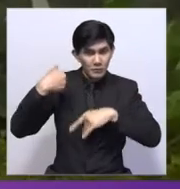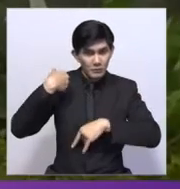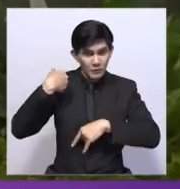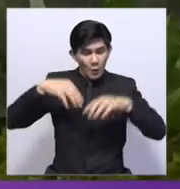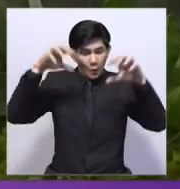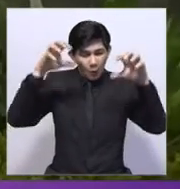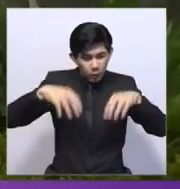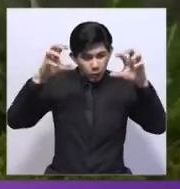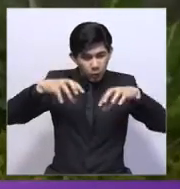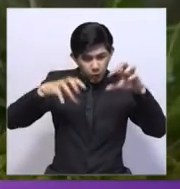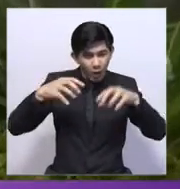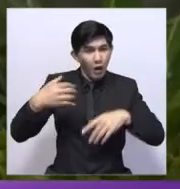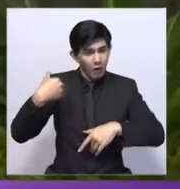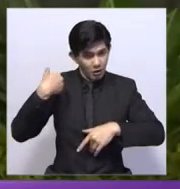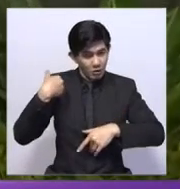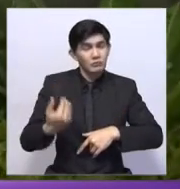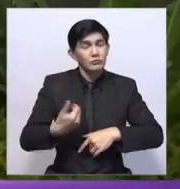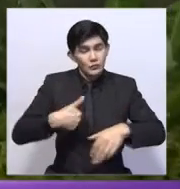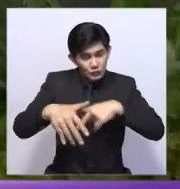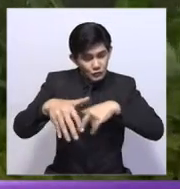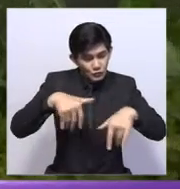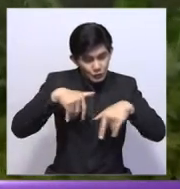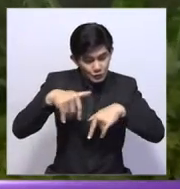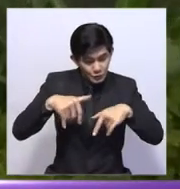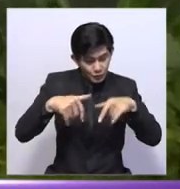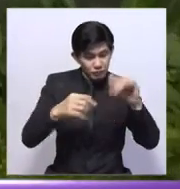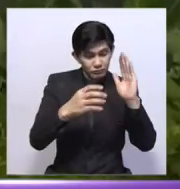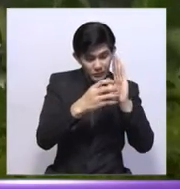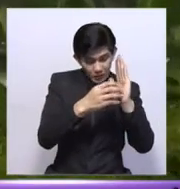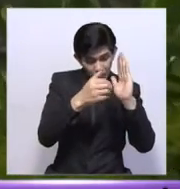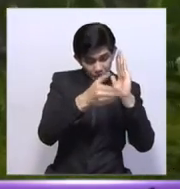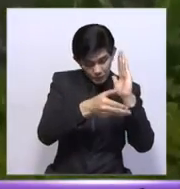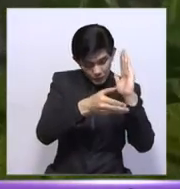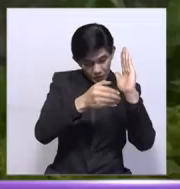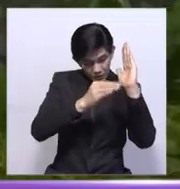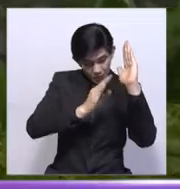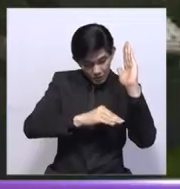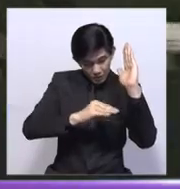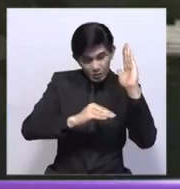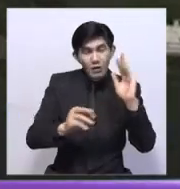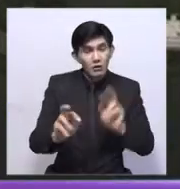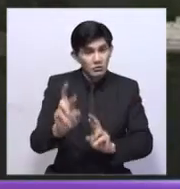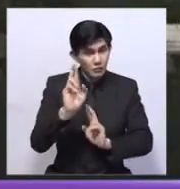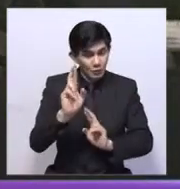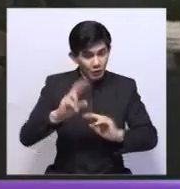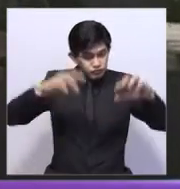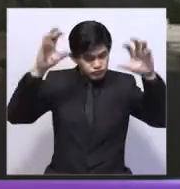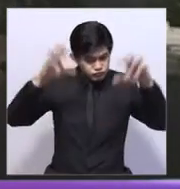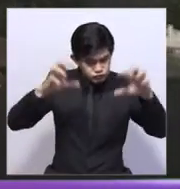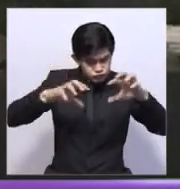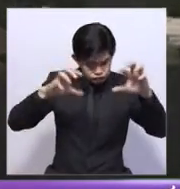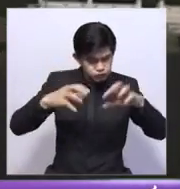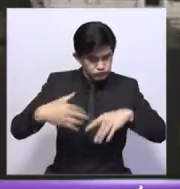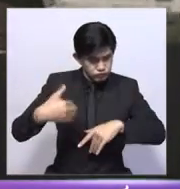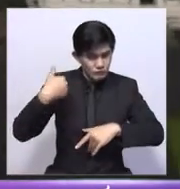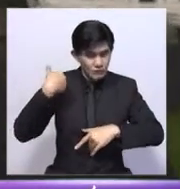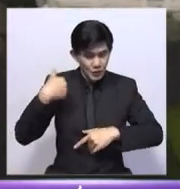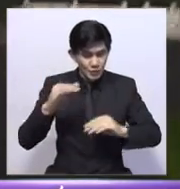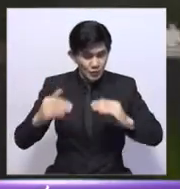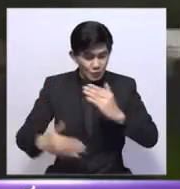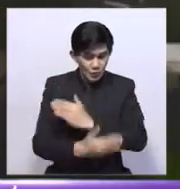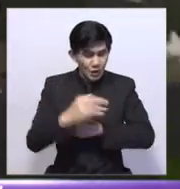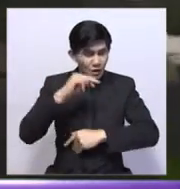และมีฝนตกหนักบางแห่งขอให้ประชาชนบริเวณดังกล่าวระมัดระวังอันตรายจากฝนตกหนักและฝนตกสะสมที่อาจจะ